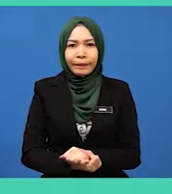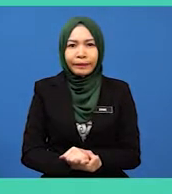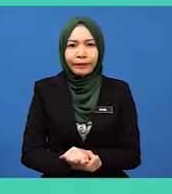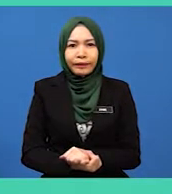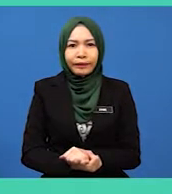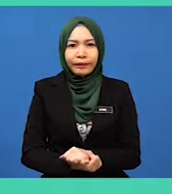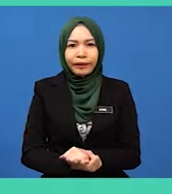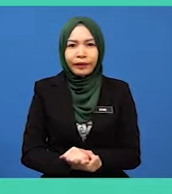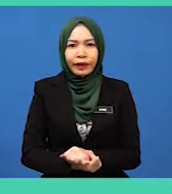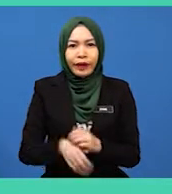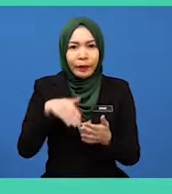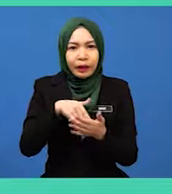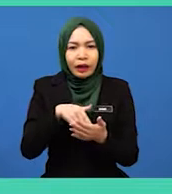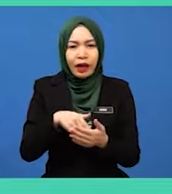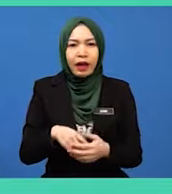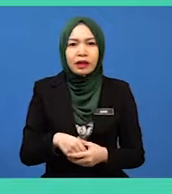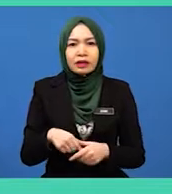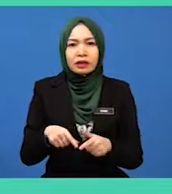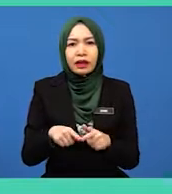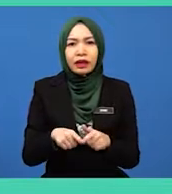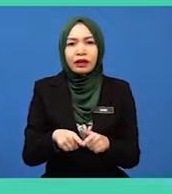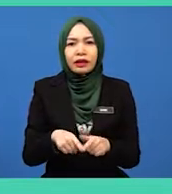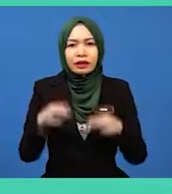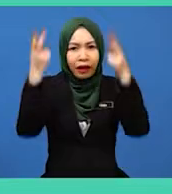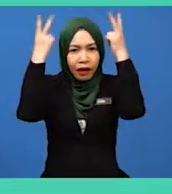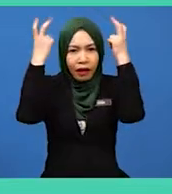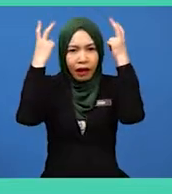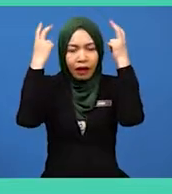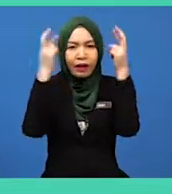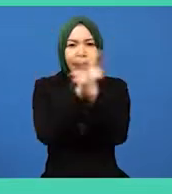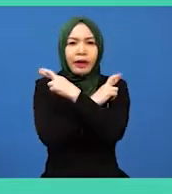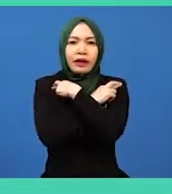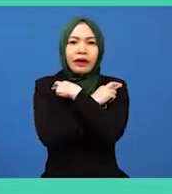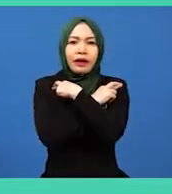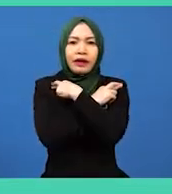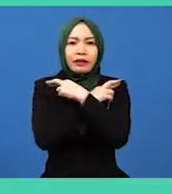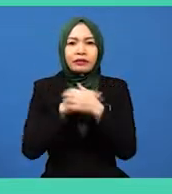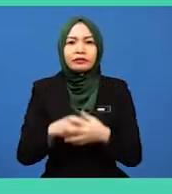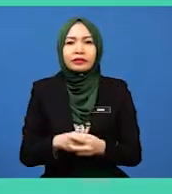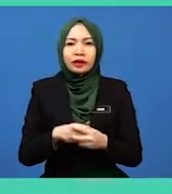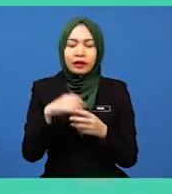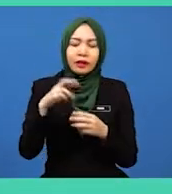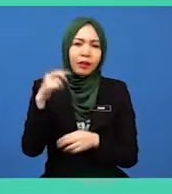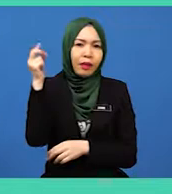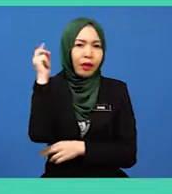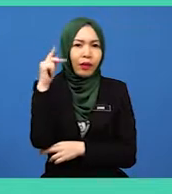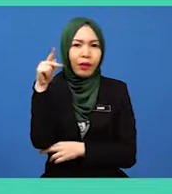Di pertengahan jalan, Arnab berehat di bawah sebatang pokok yang